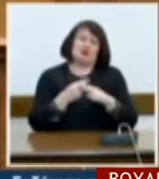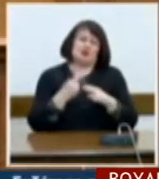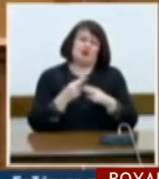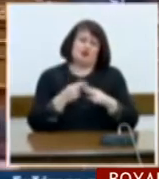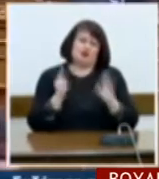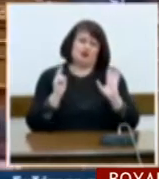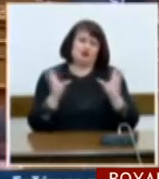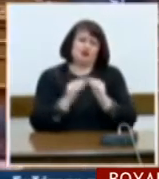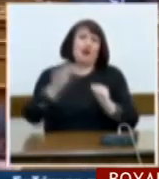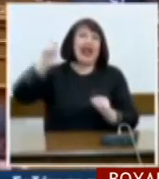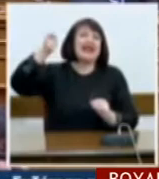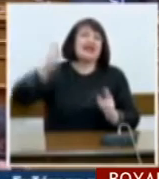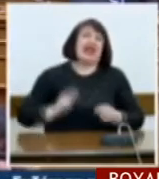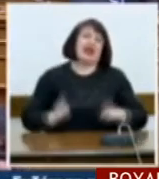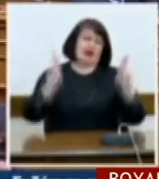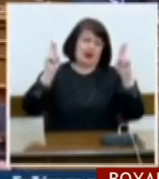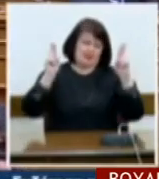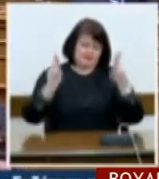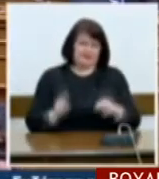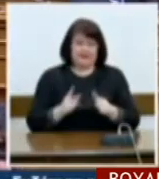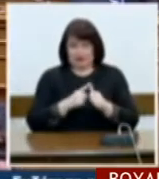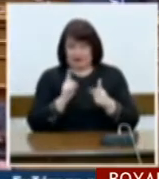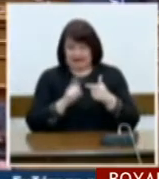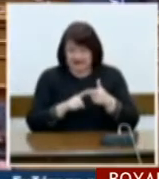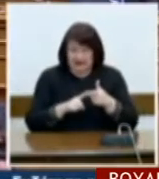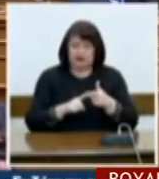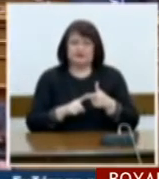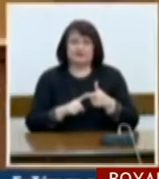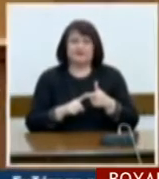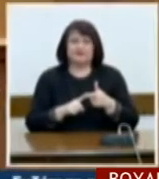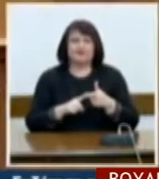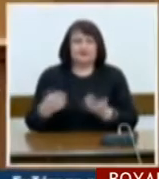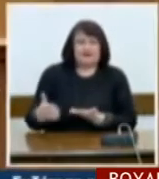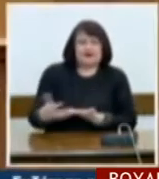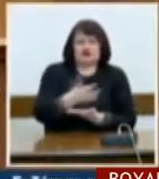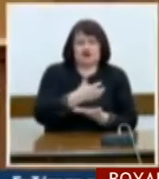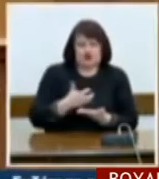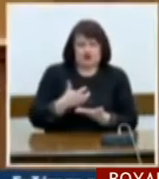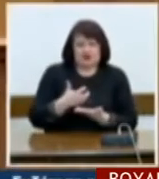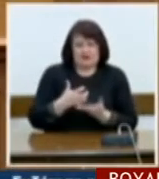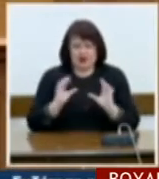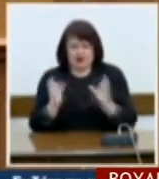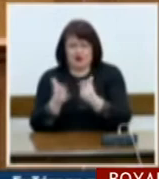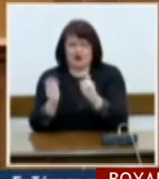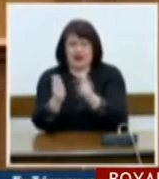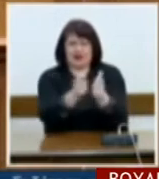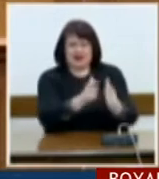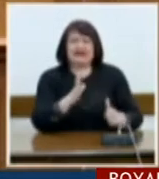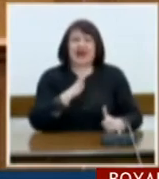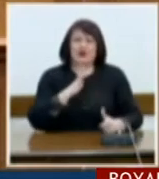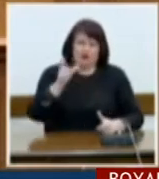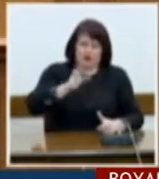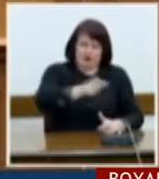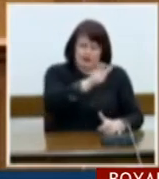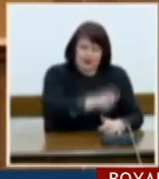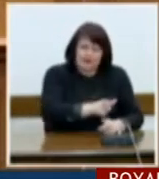ενέργεια. Και δεύτερον, γιατί το εισόδημα των οικοκυριών είχε